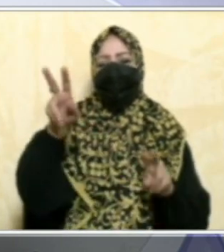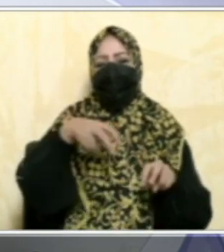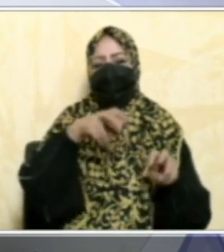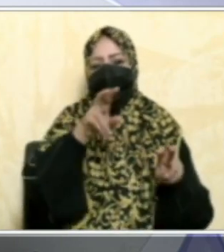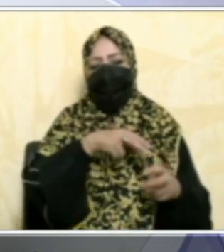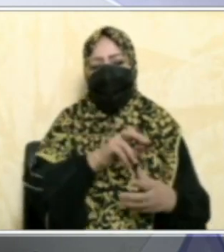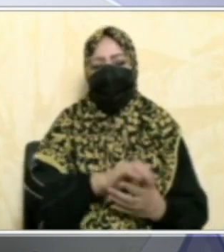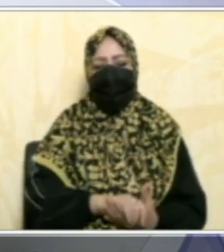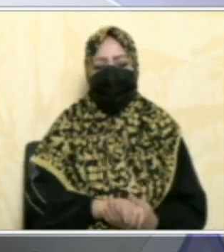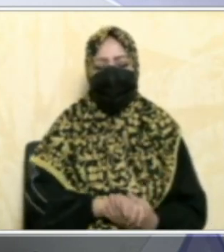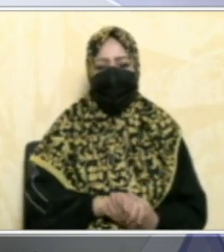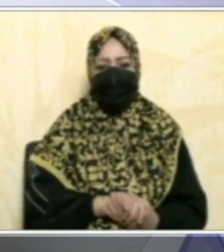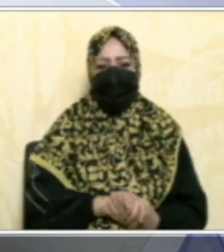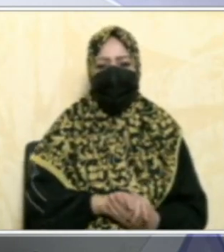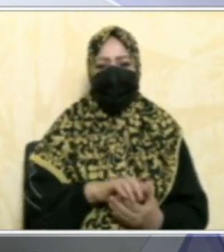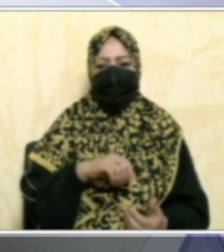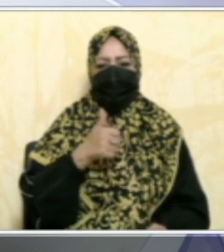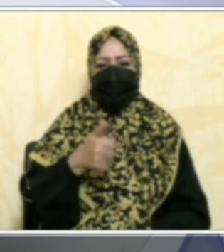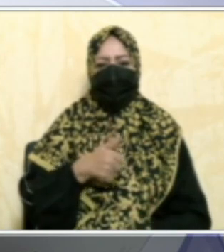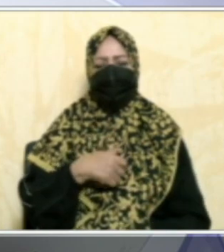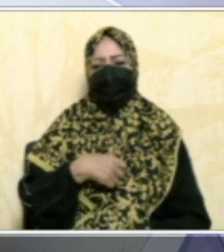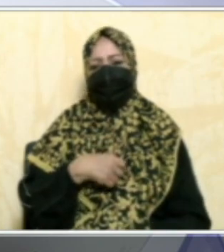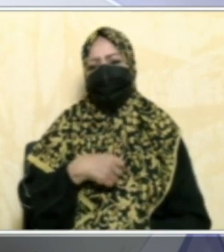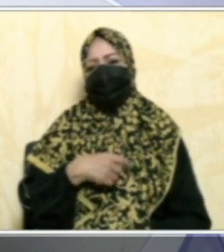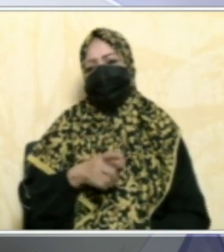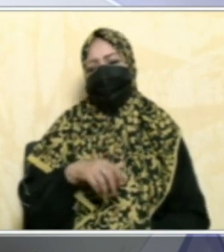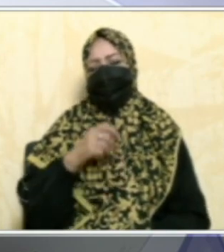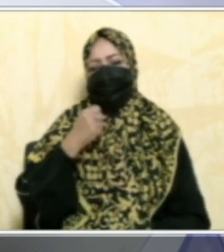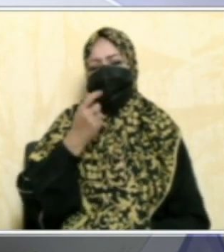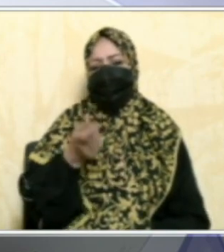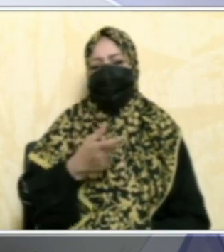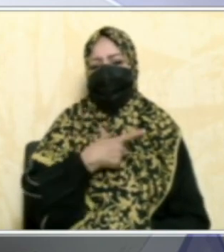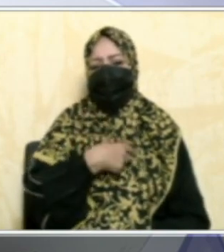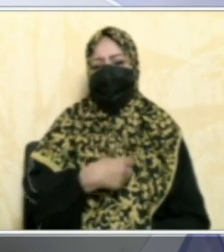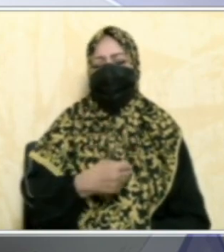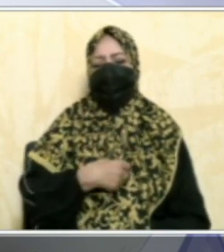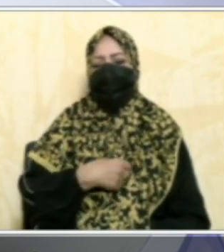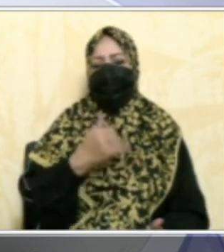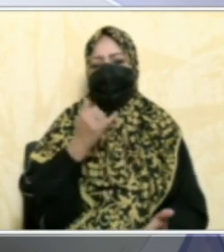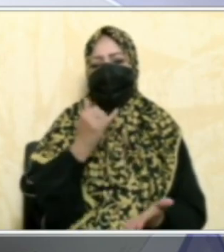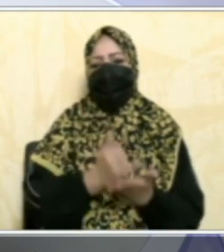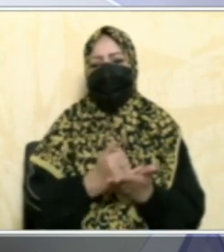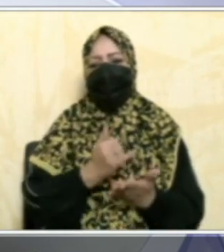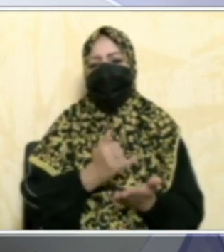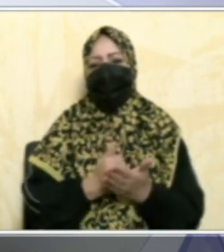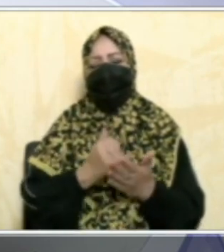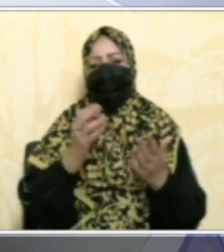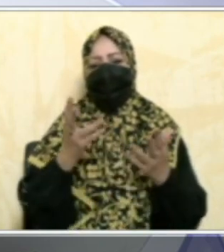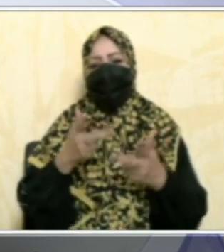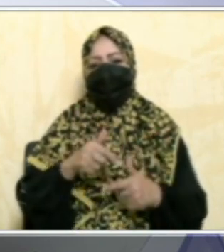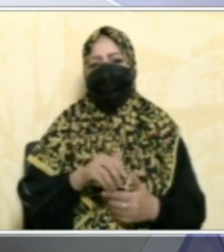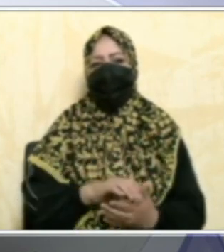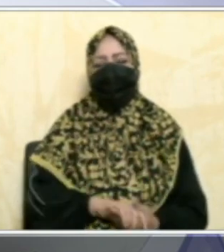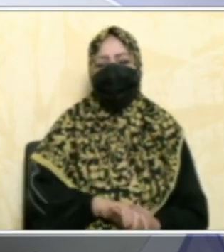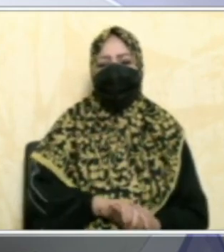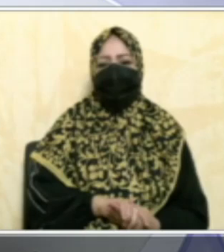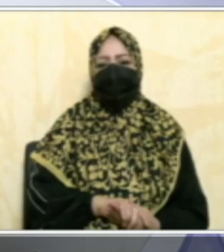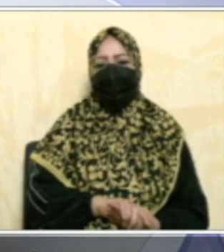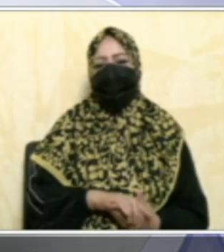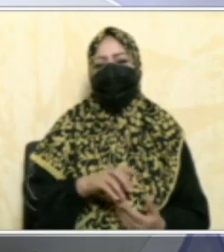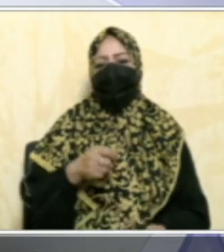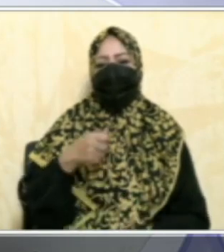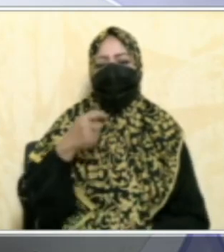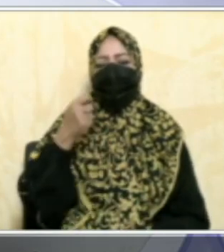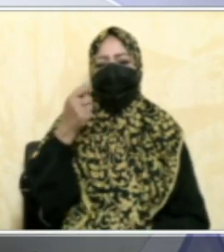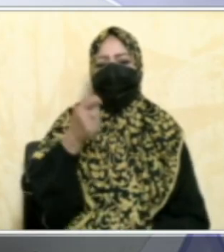شراء للذهب فينبغي أن تطبق عليه أحكام الصرف اللي هو التقابض، وينبغي أن ينظر في المعاملة هل هي